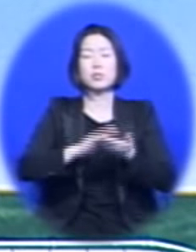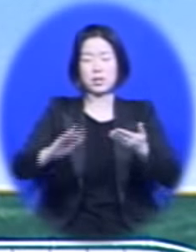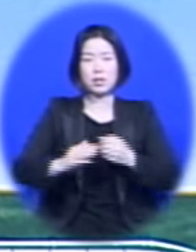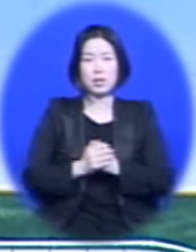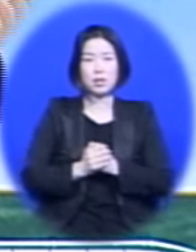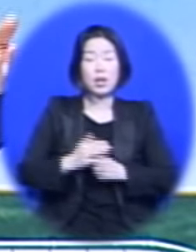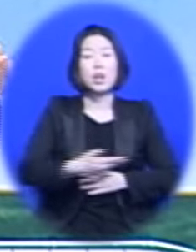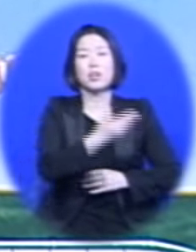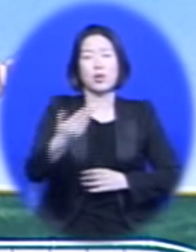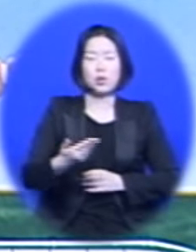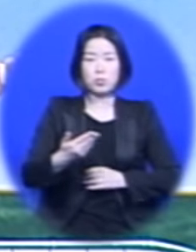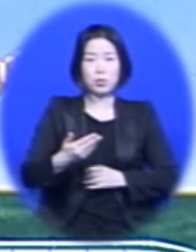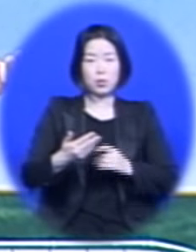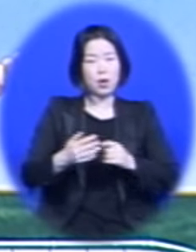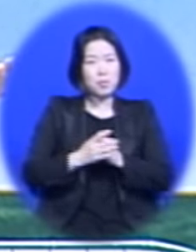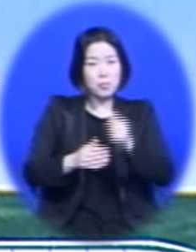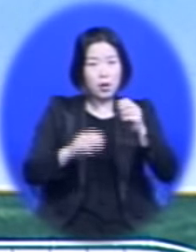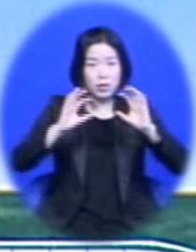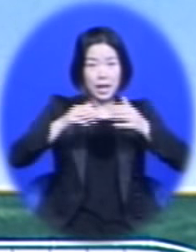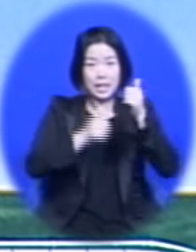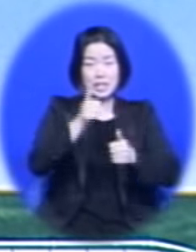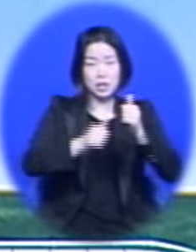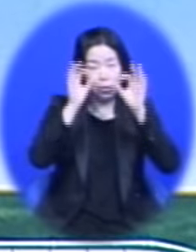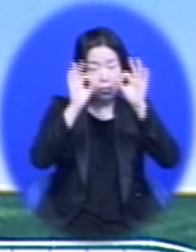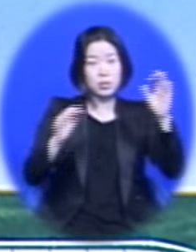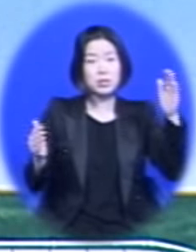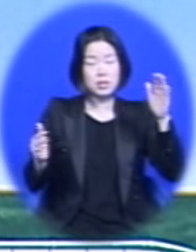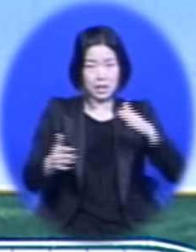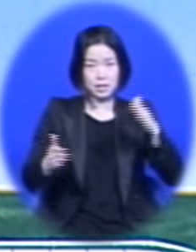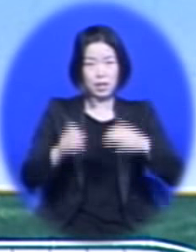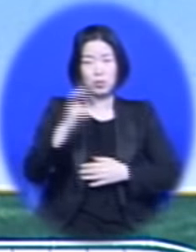때문입니다. 여러분, 고시생도 지금 재수생도